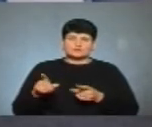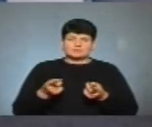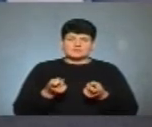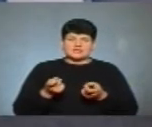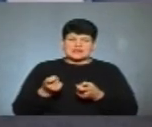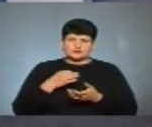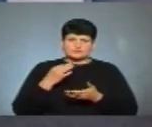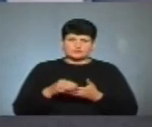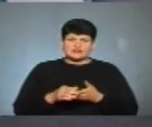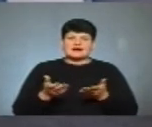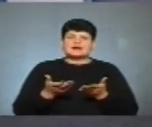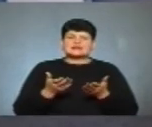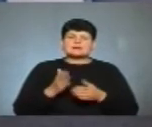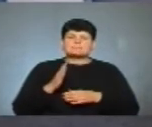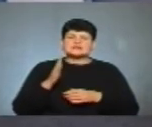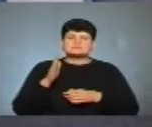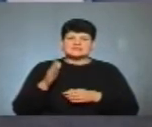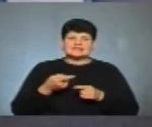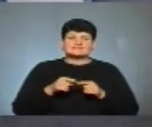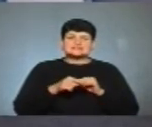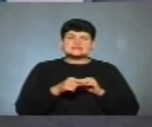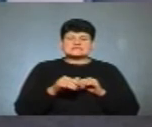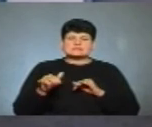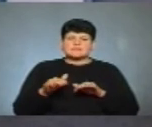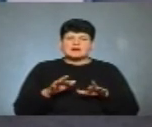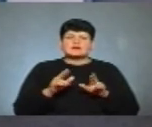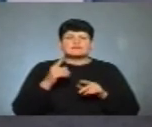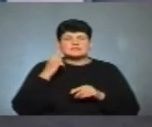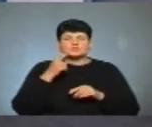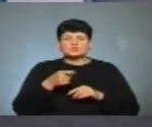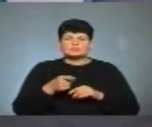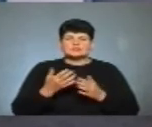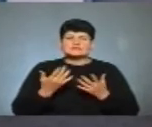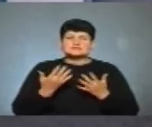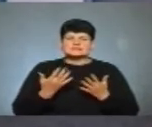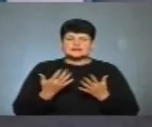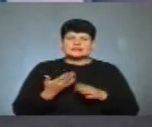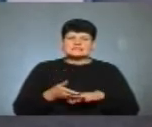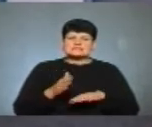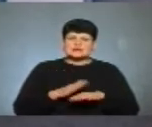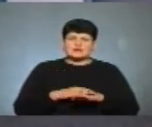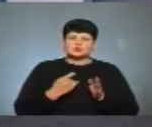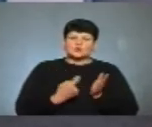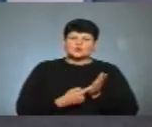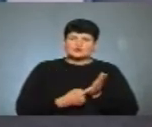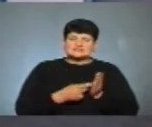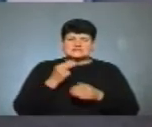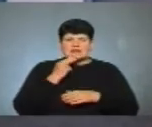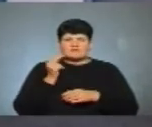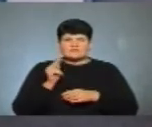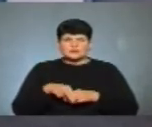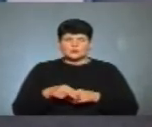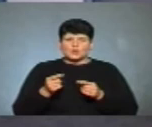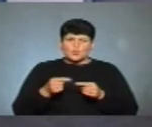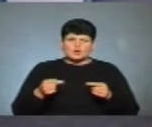до відповідальності. А які перспективи цих справ, як ви думаєте, наскільки от складно довести вину